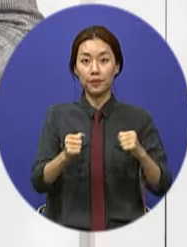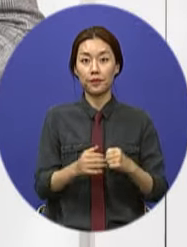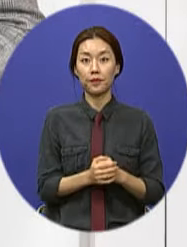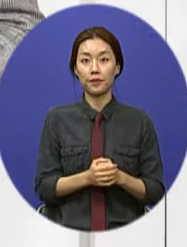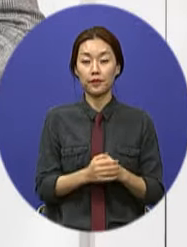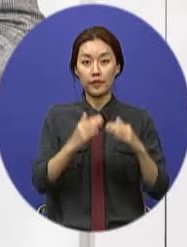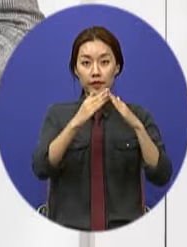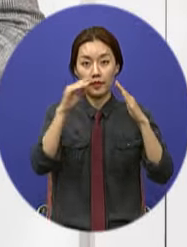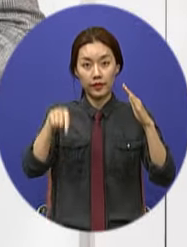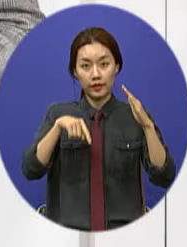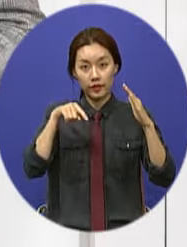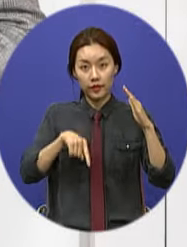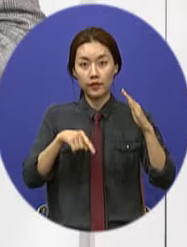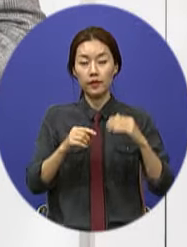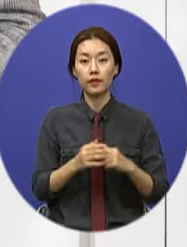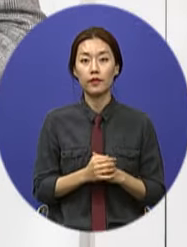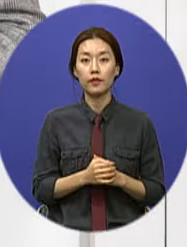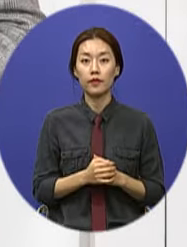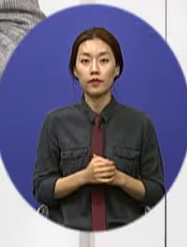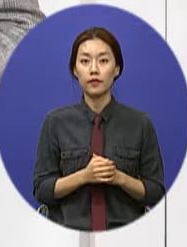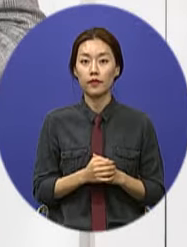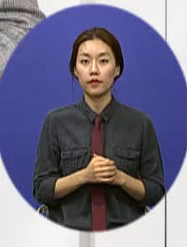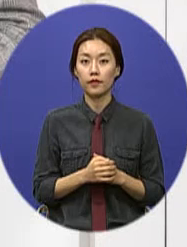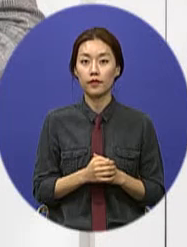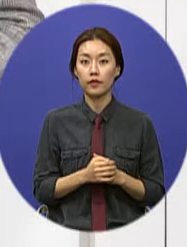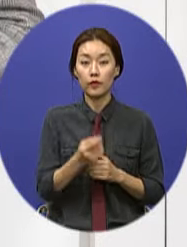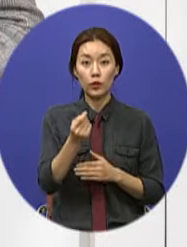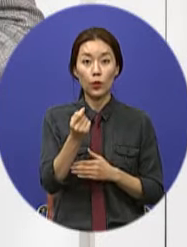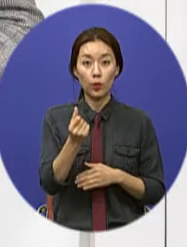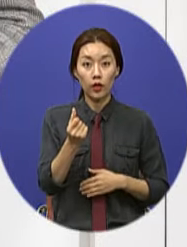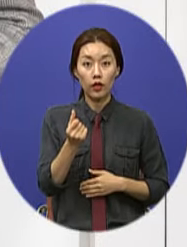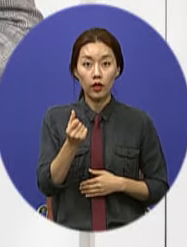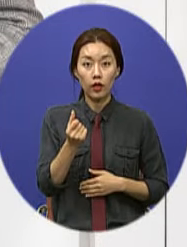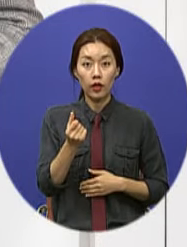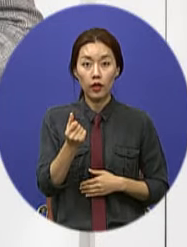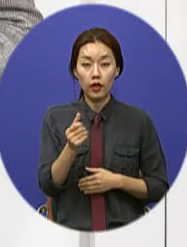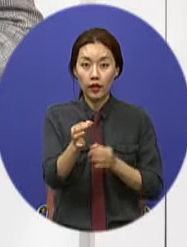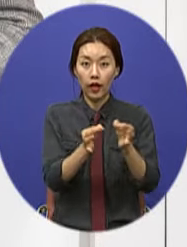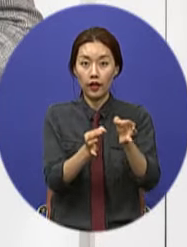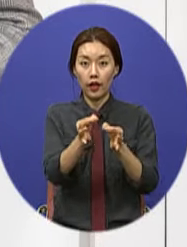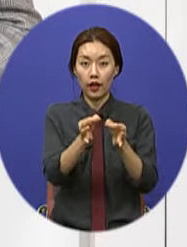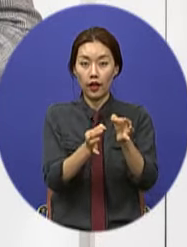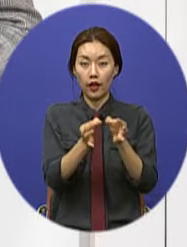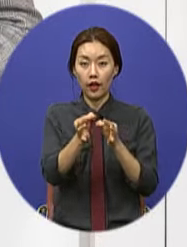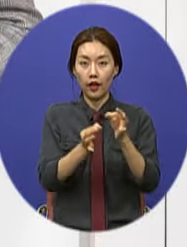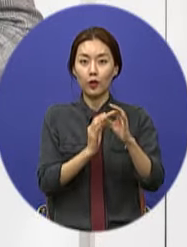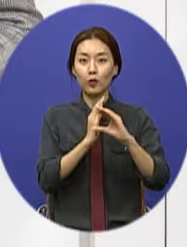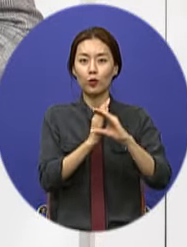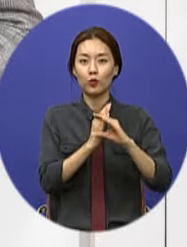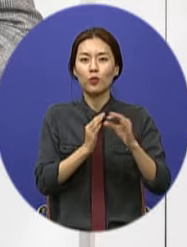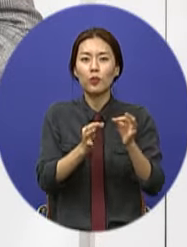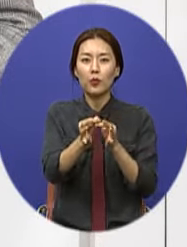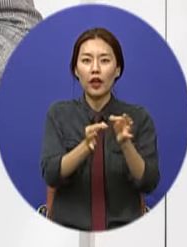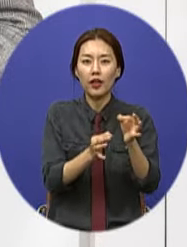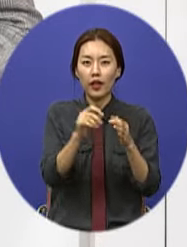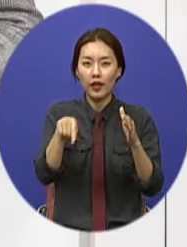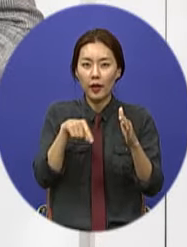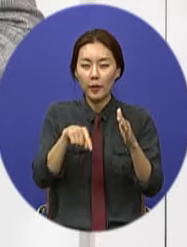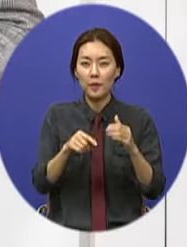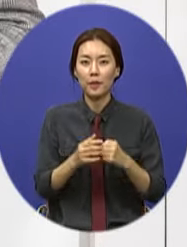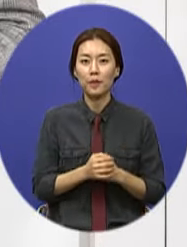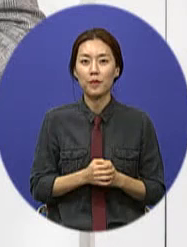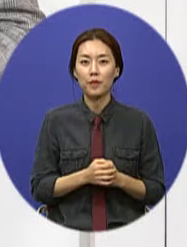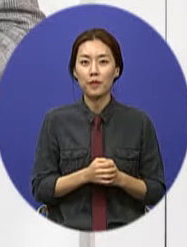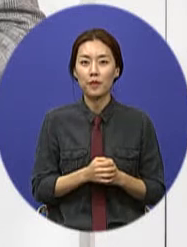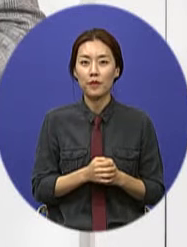집 안인데 이제 네. 그 조그마한 그 가게를 하고 있는데 가게 예 여기